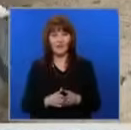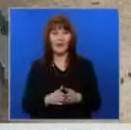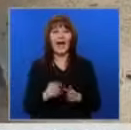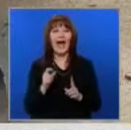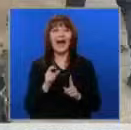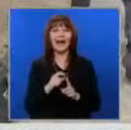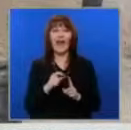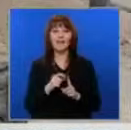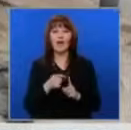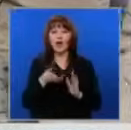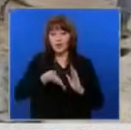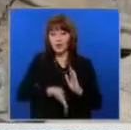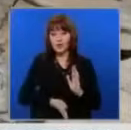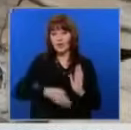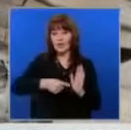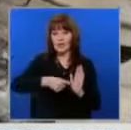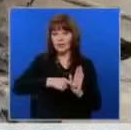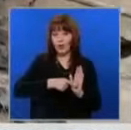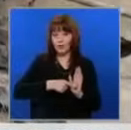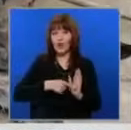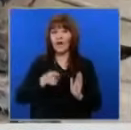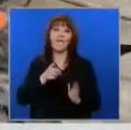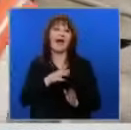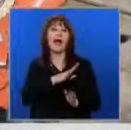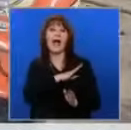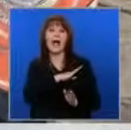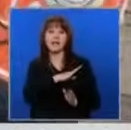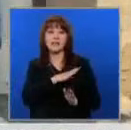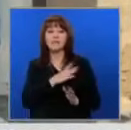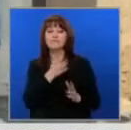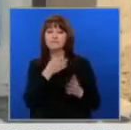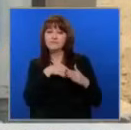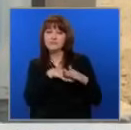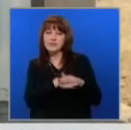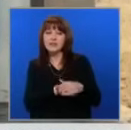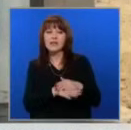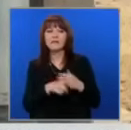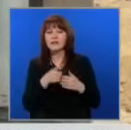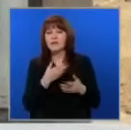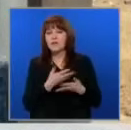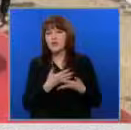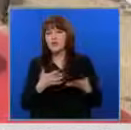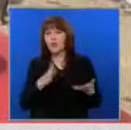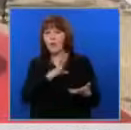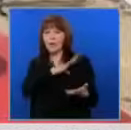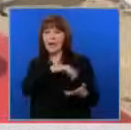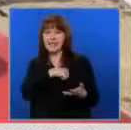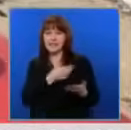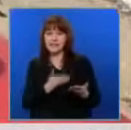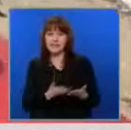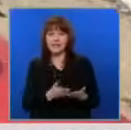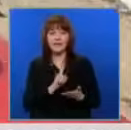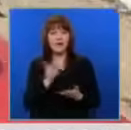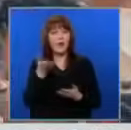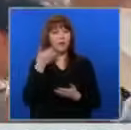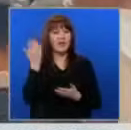Рафа. Най-южната точка на ивицата Газа превърнала се в убежище за над 1 500 000 разселени палестинци.